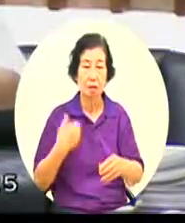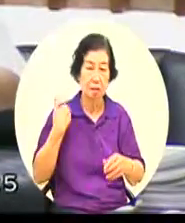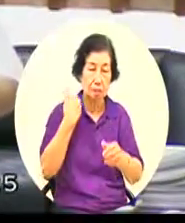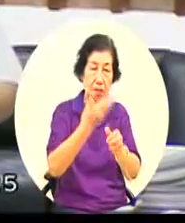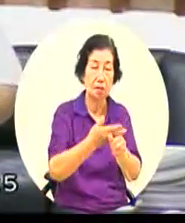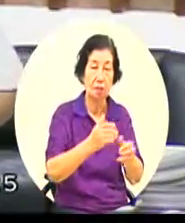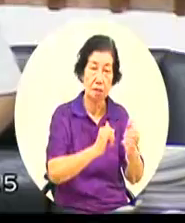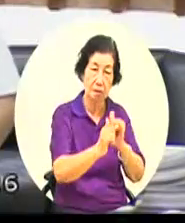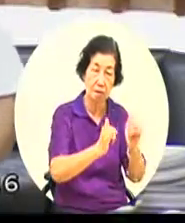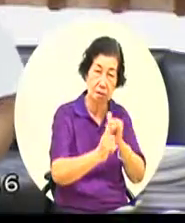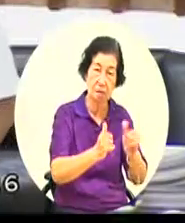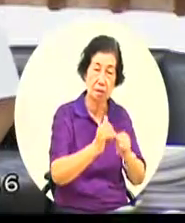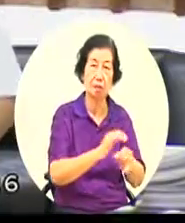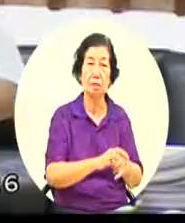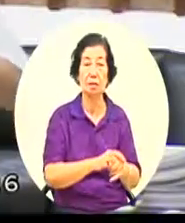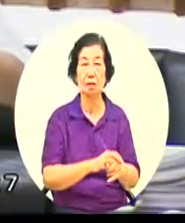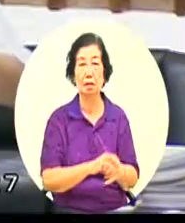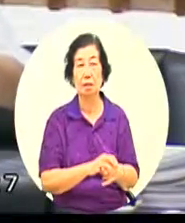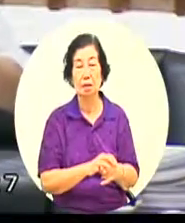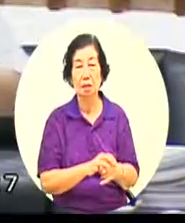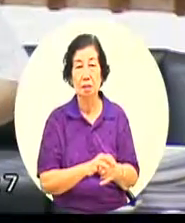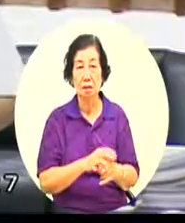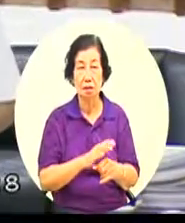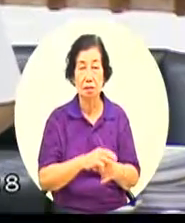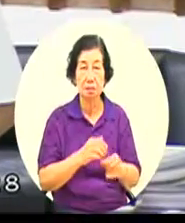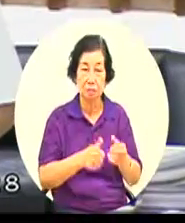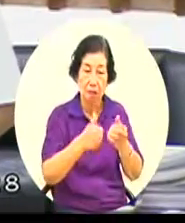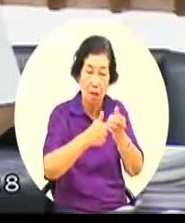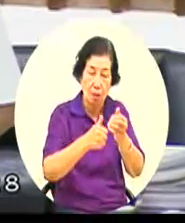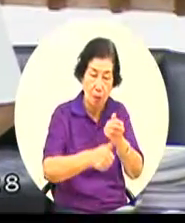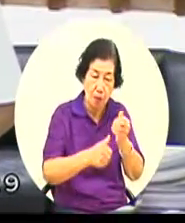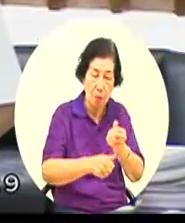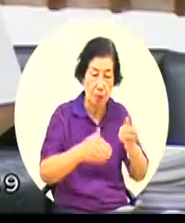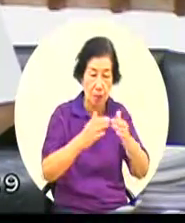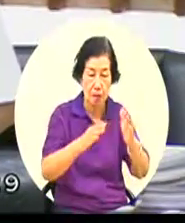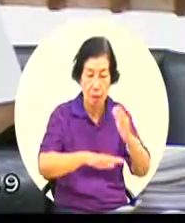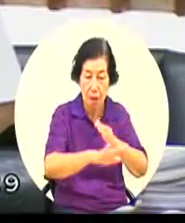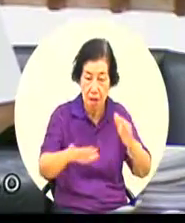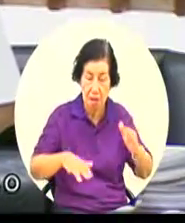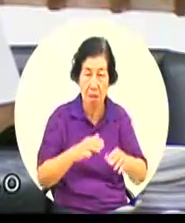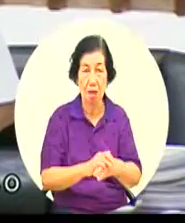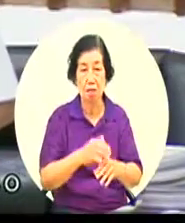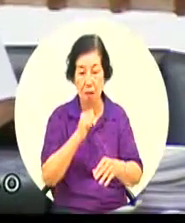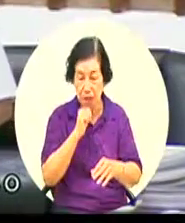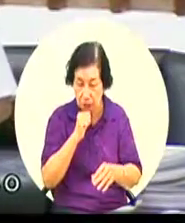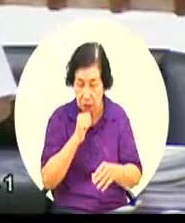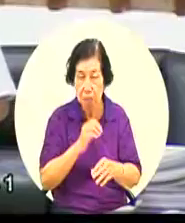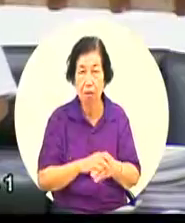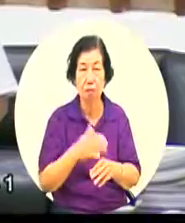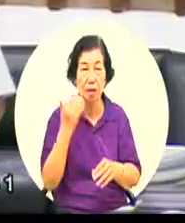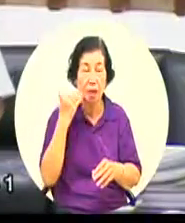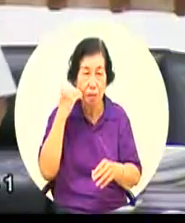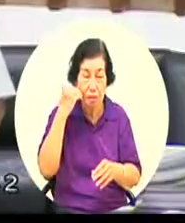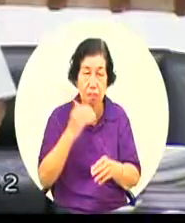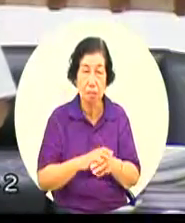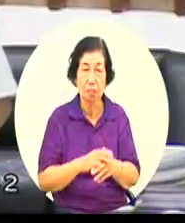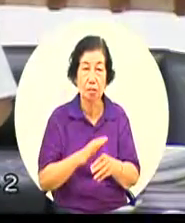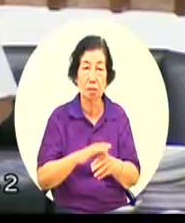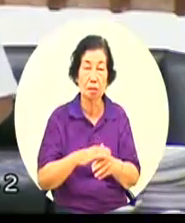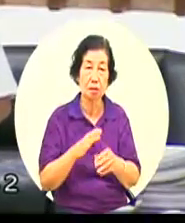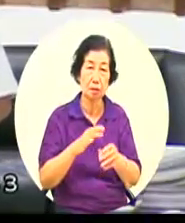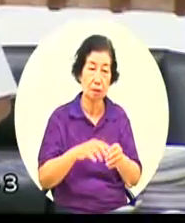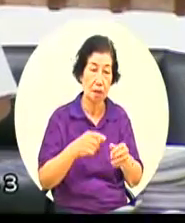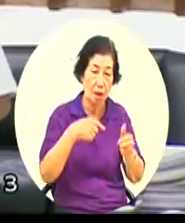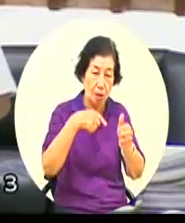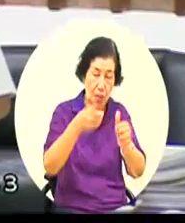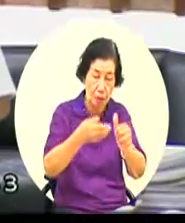你出身背景是什么，你即使家境再坏，你只要呢透过教育考上好的学校，你就有机会出